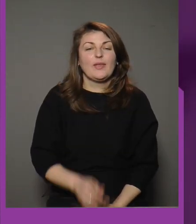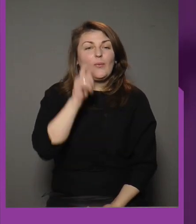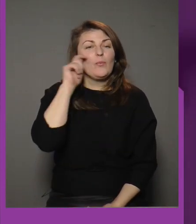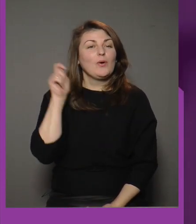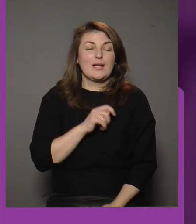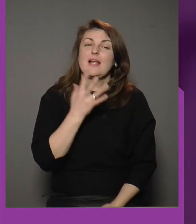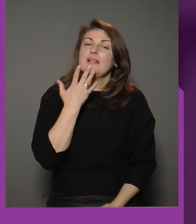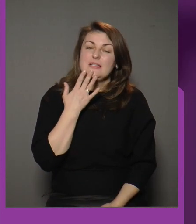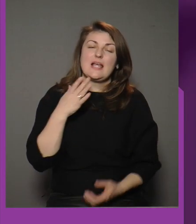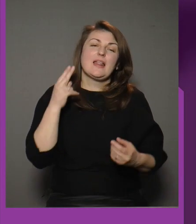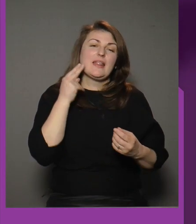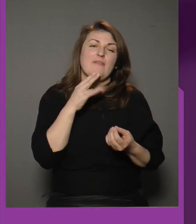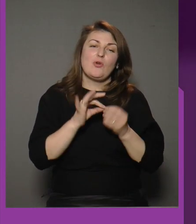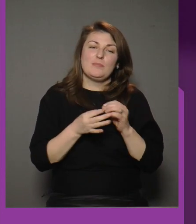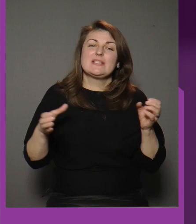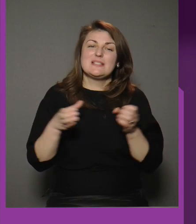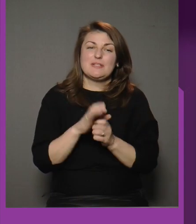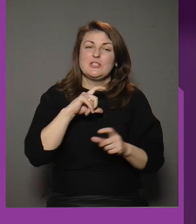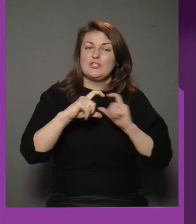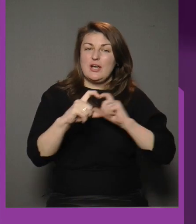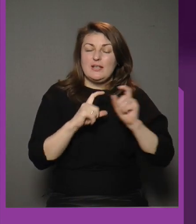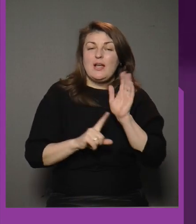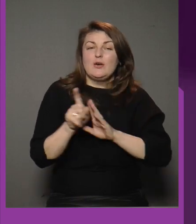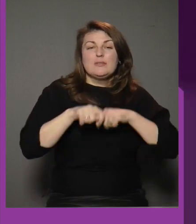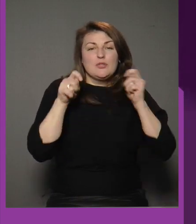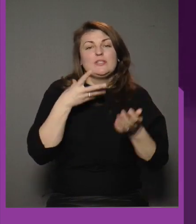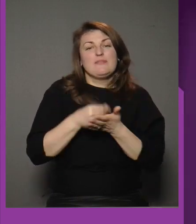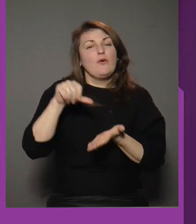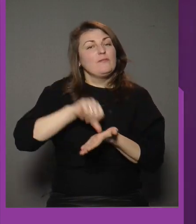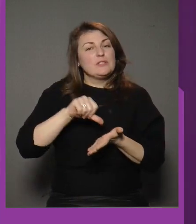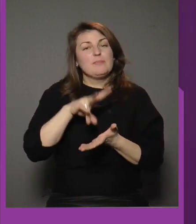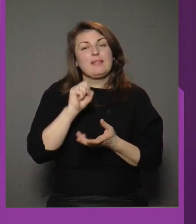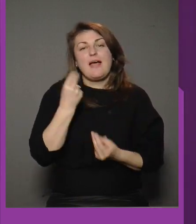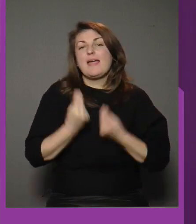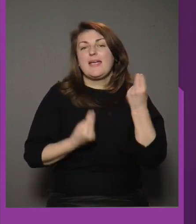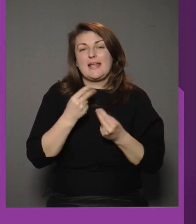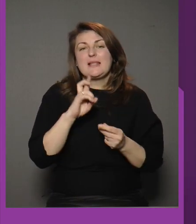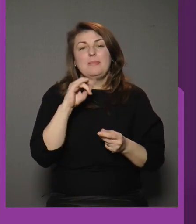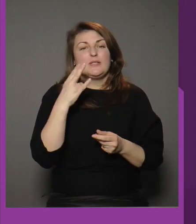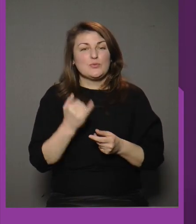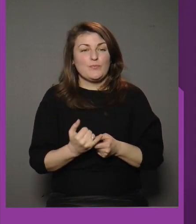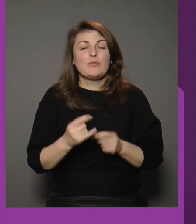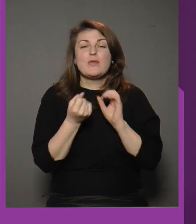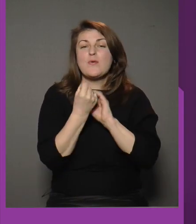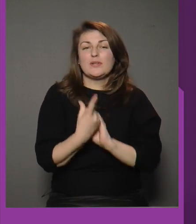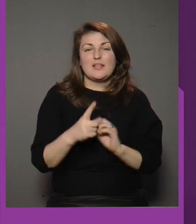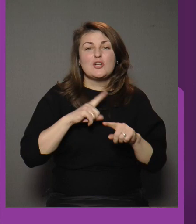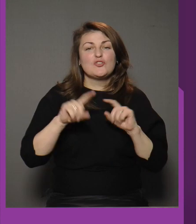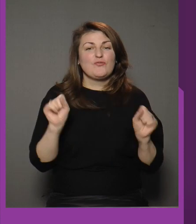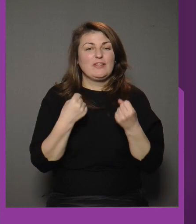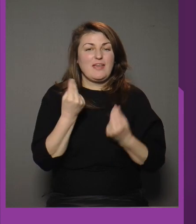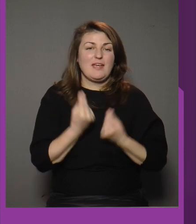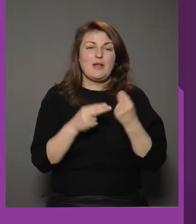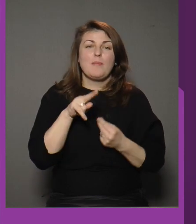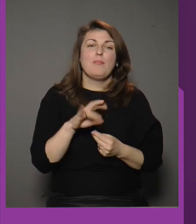Українська національна дефлімпійська збірна шахів розпочала свій виступ на іграх з бліцу. 11 швидких ігор по